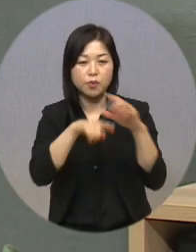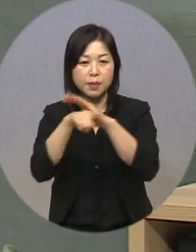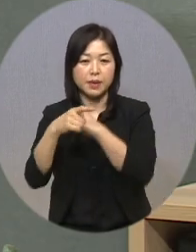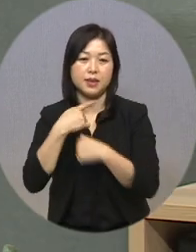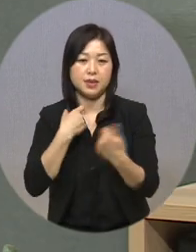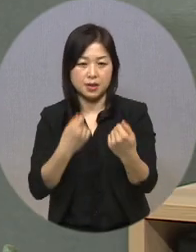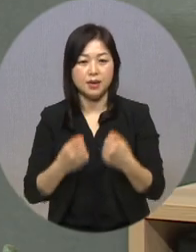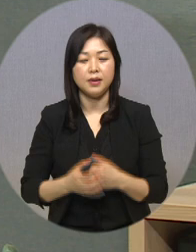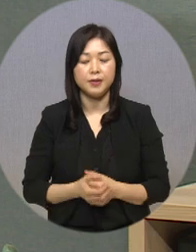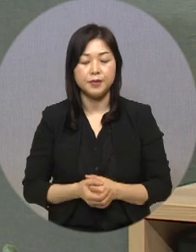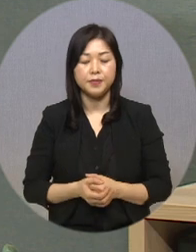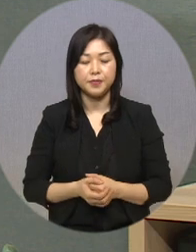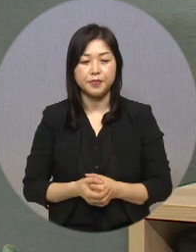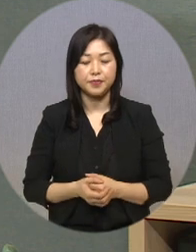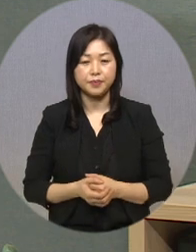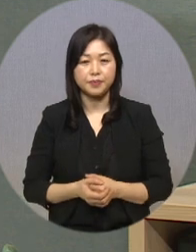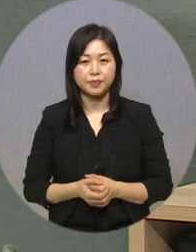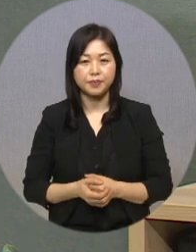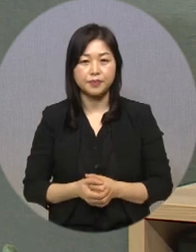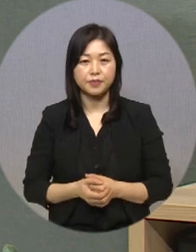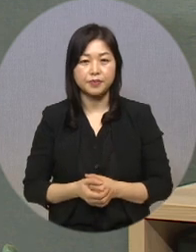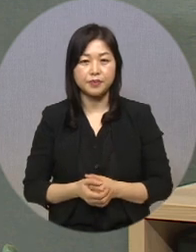그래서 이제 그